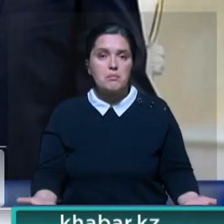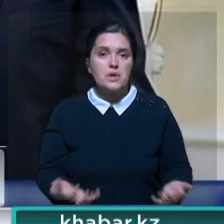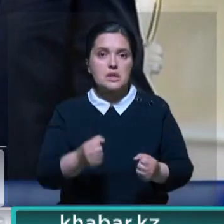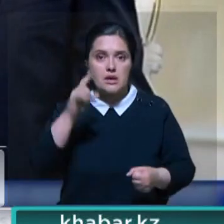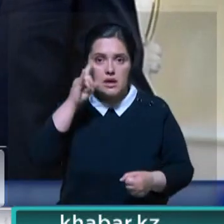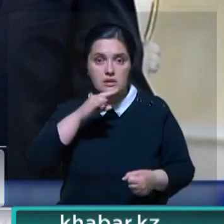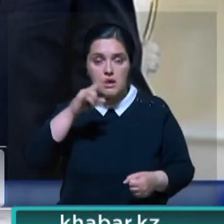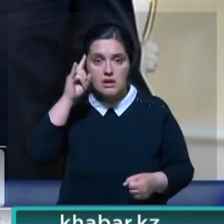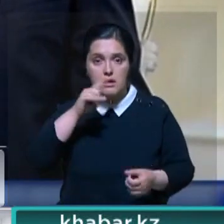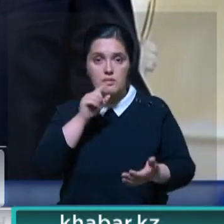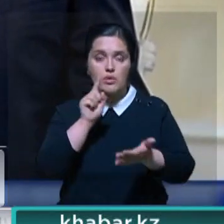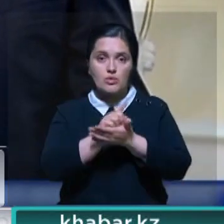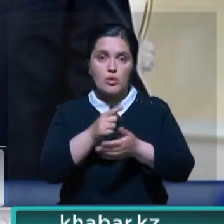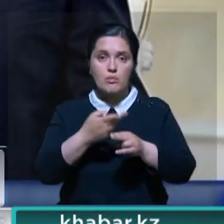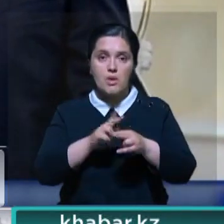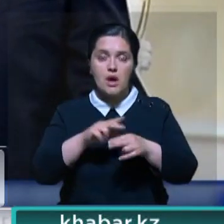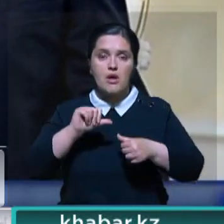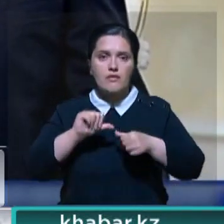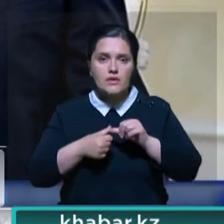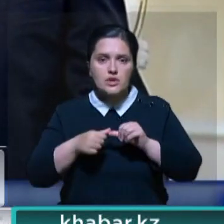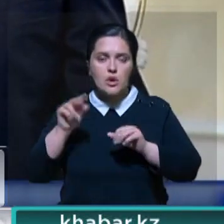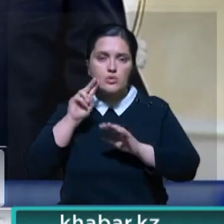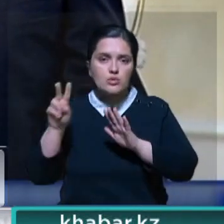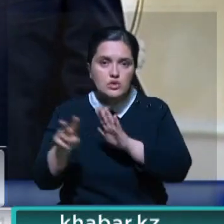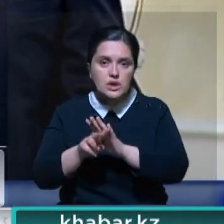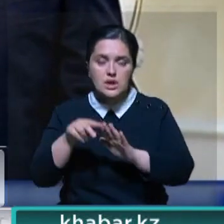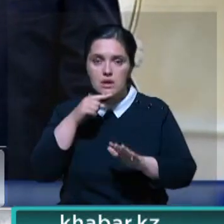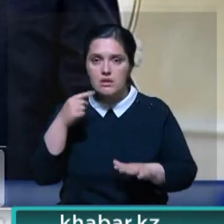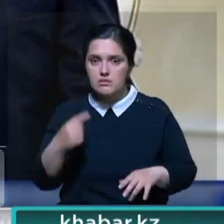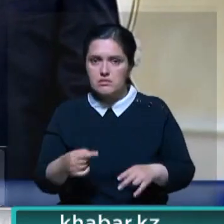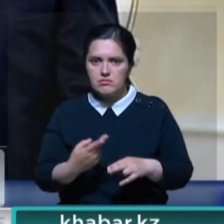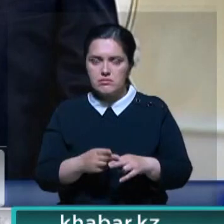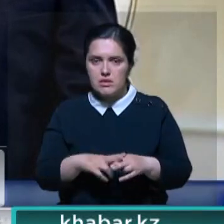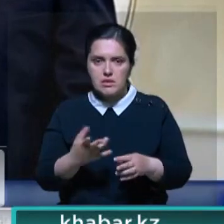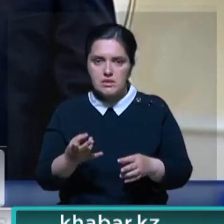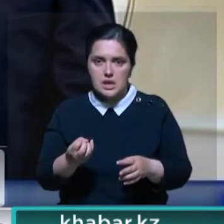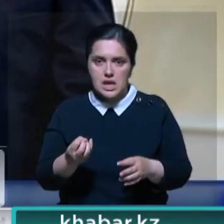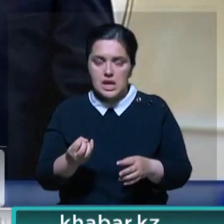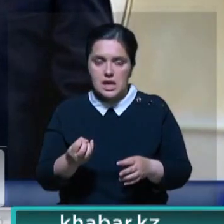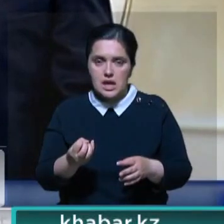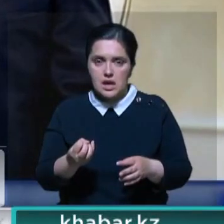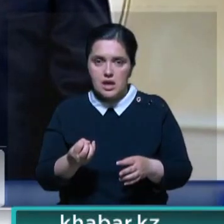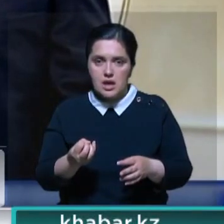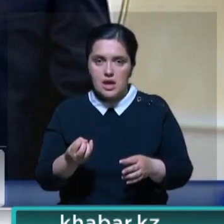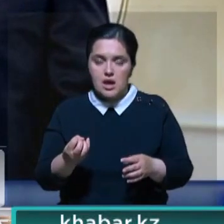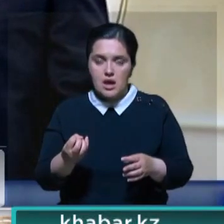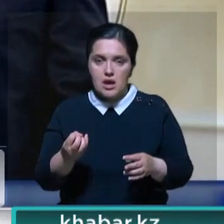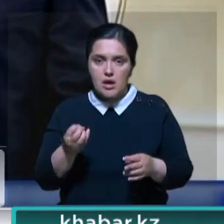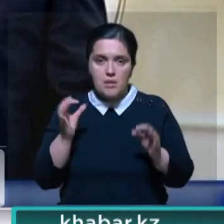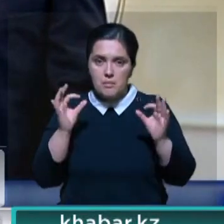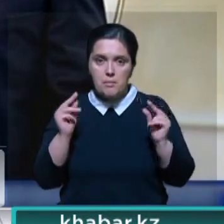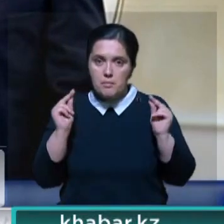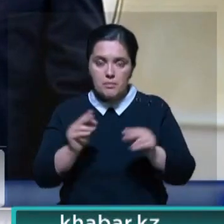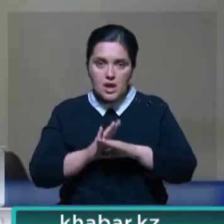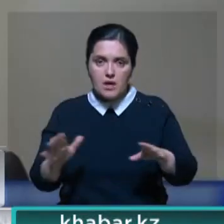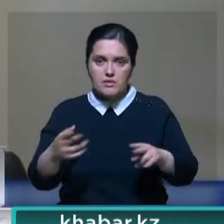а Казахстан должен теперь вечно служить и кланяться в ноги России. Я считаю, что это совершенно неоправданные